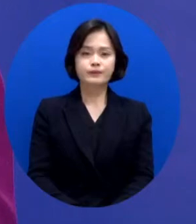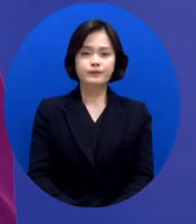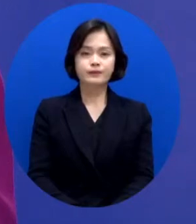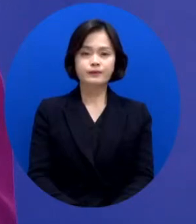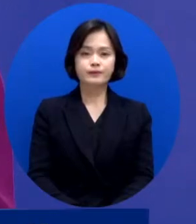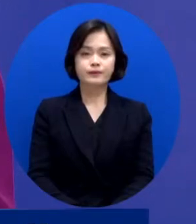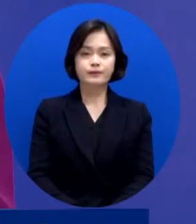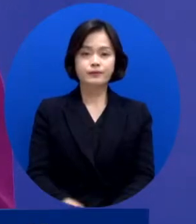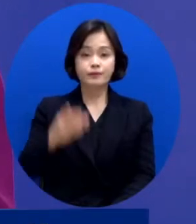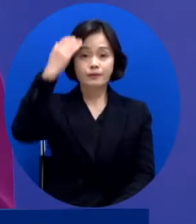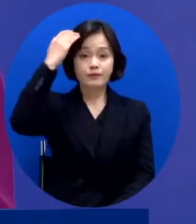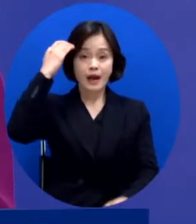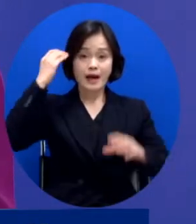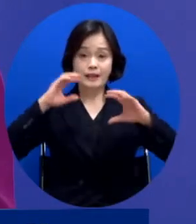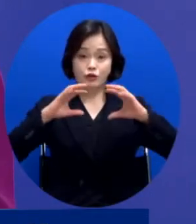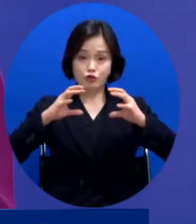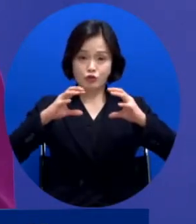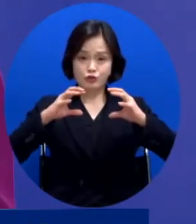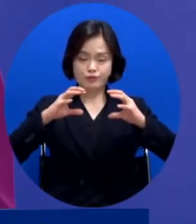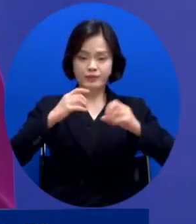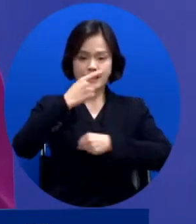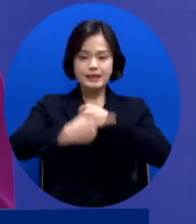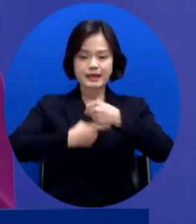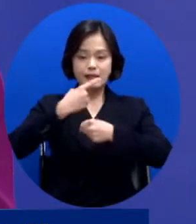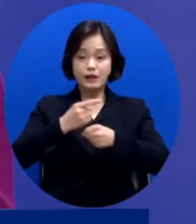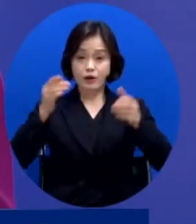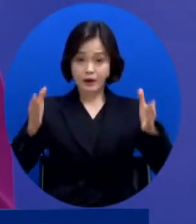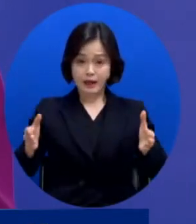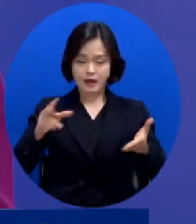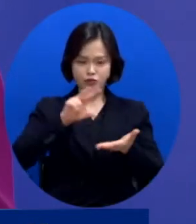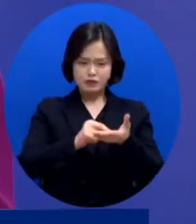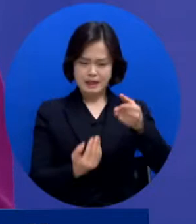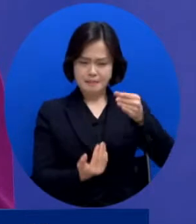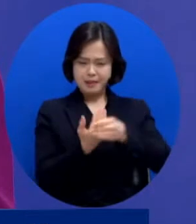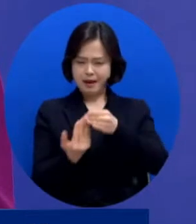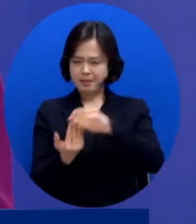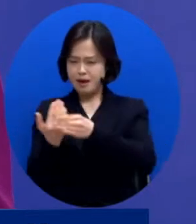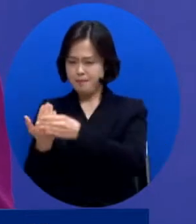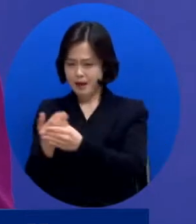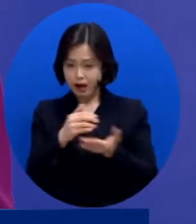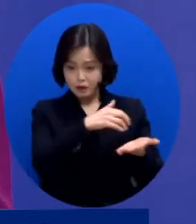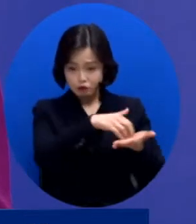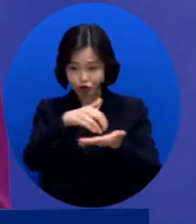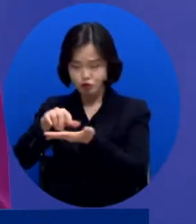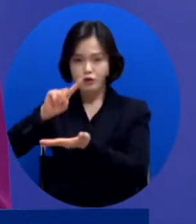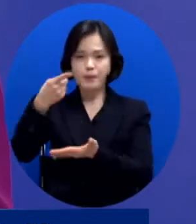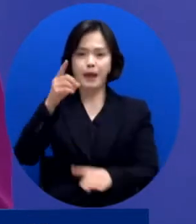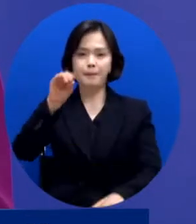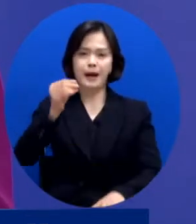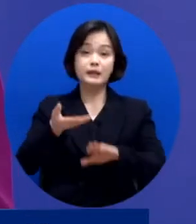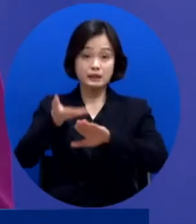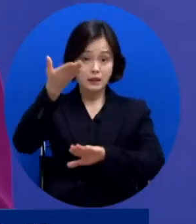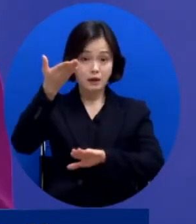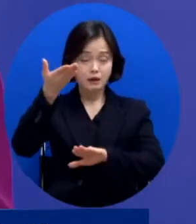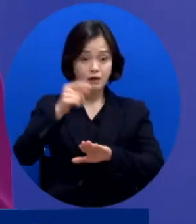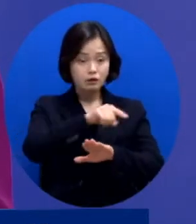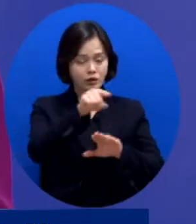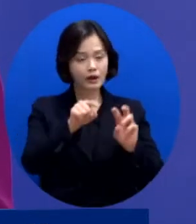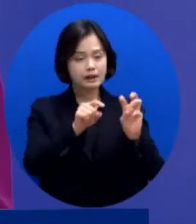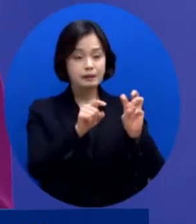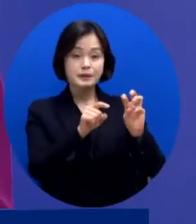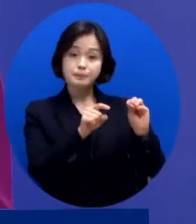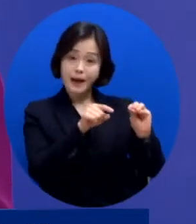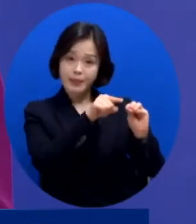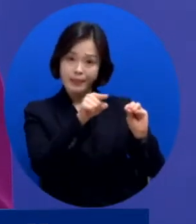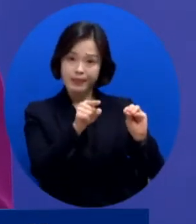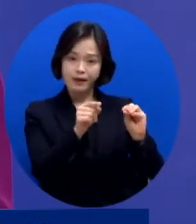우리나라에서 1년 동안 약 100만 건 넘는 사건 사고가 일어납니다. 그중에서 30만 건만 소송이 진행되고 70만 건은